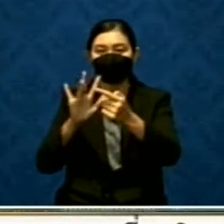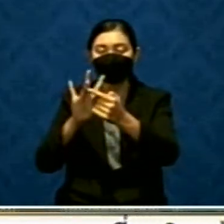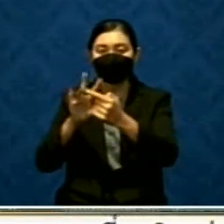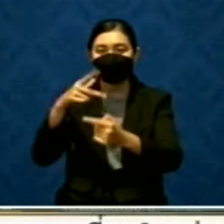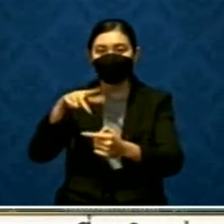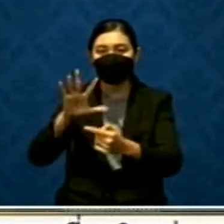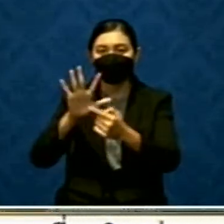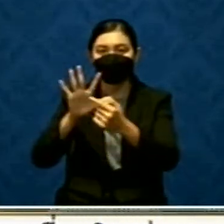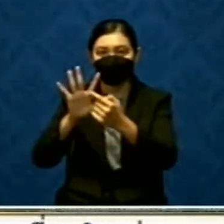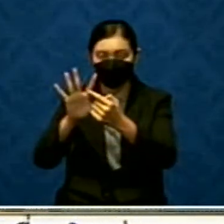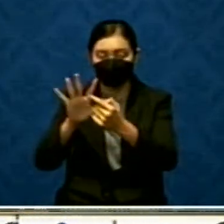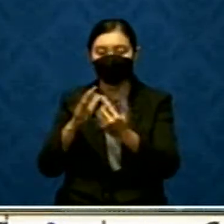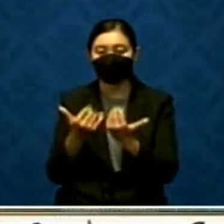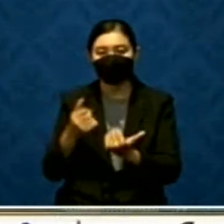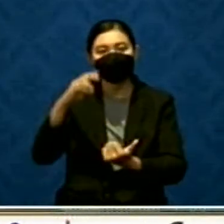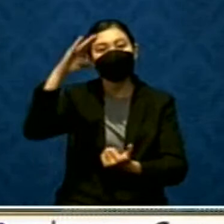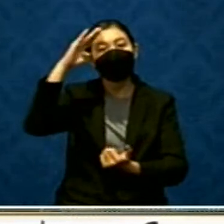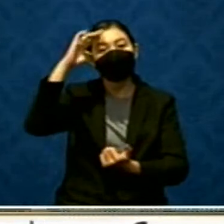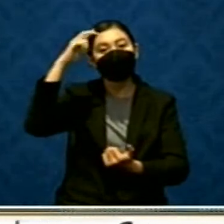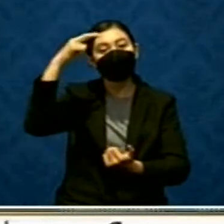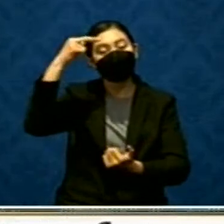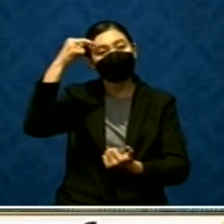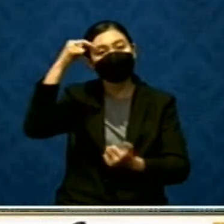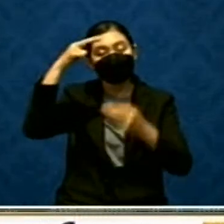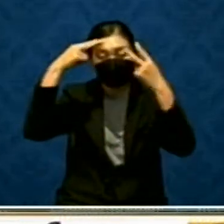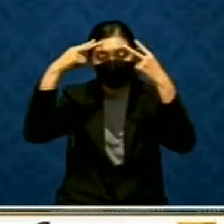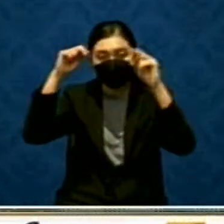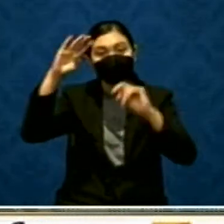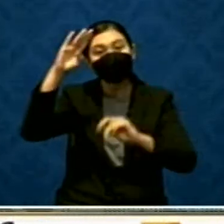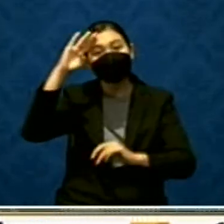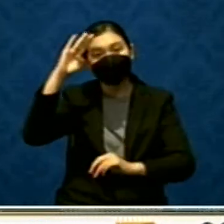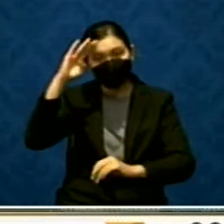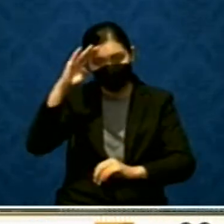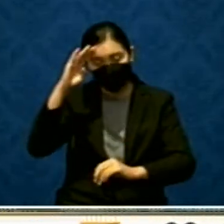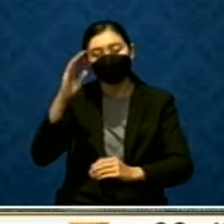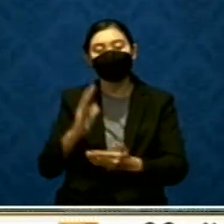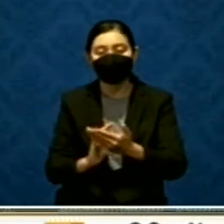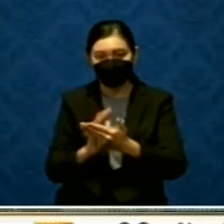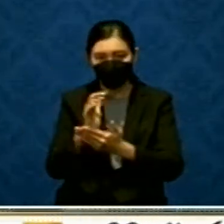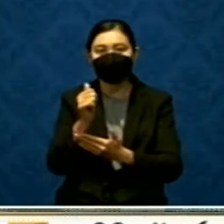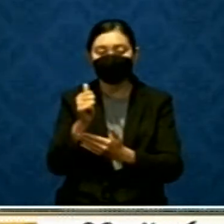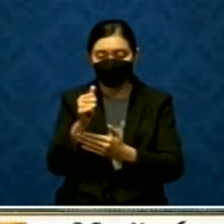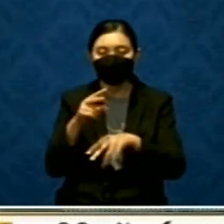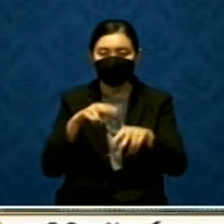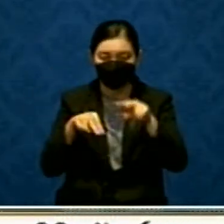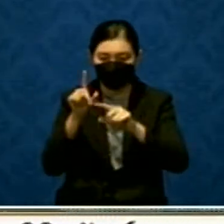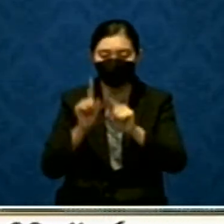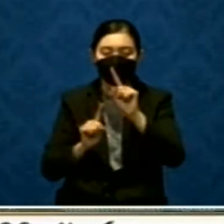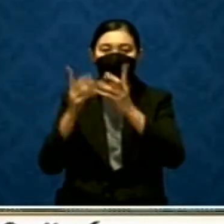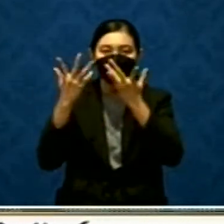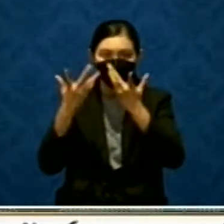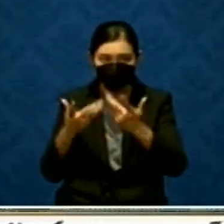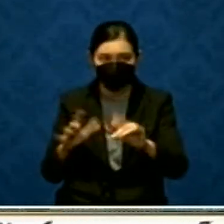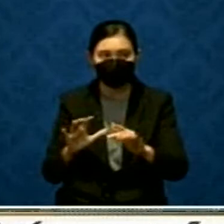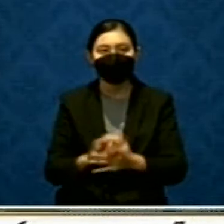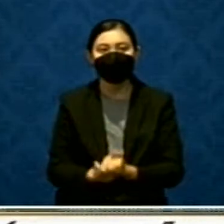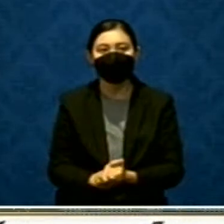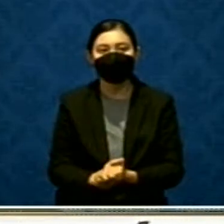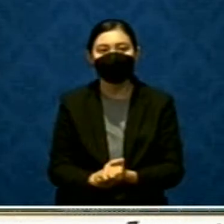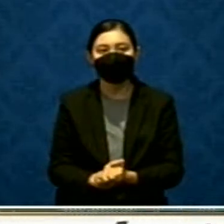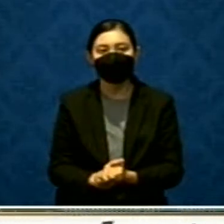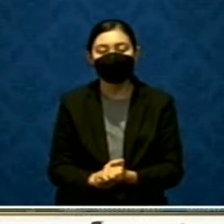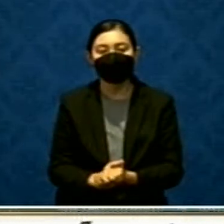นี้นะครับแล้วก็คาดว่าจะแล้วเสร็จในปี2568อีก2โครงการนะครับก็คือโครงการก่อสร้างสะพ